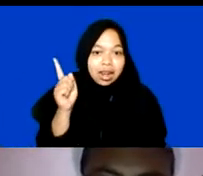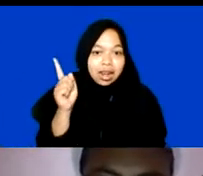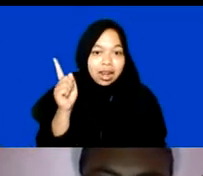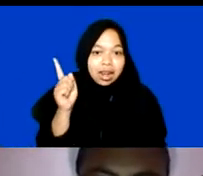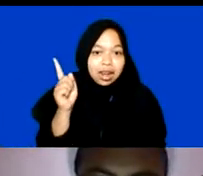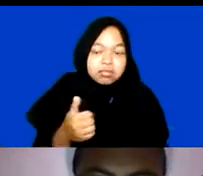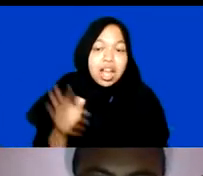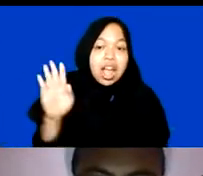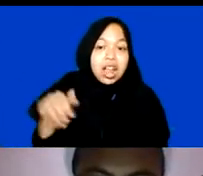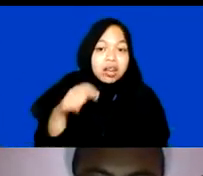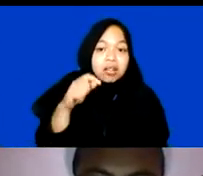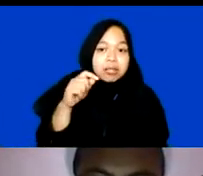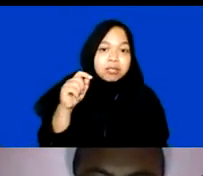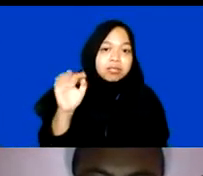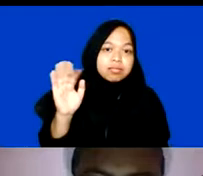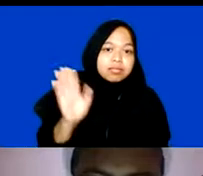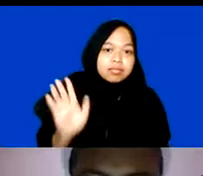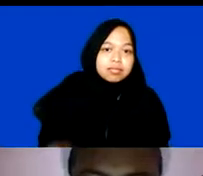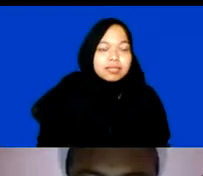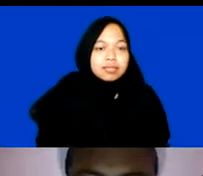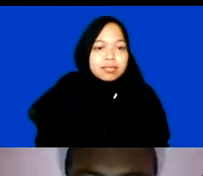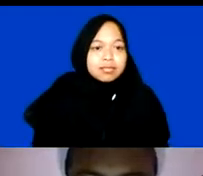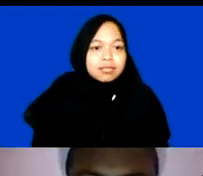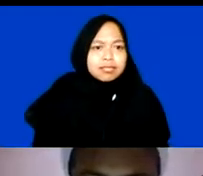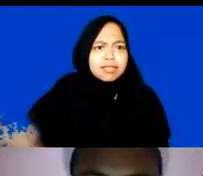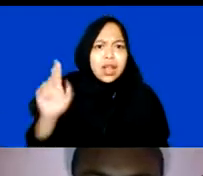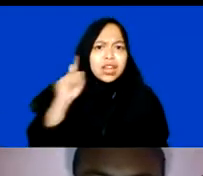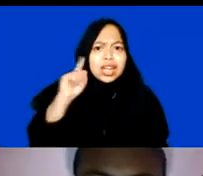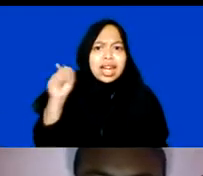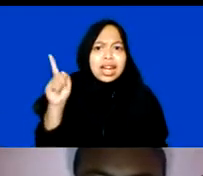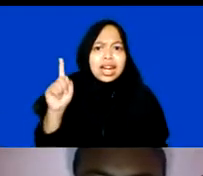Halo, Pak. Halo, dengar nggak, Mas? Halo.